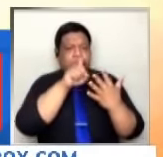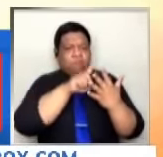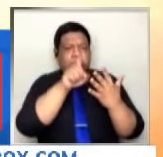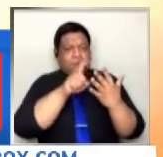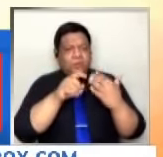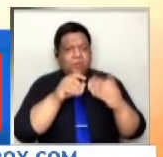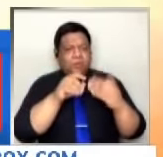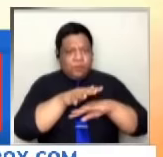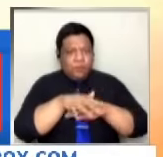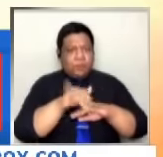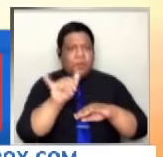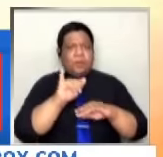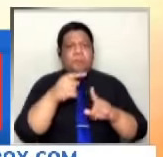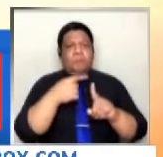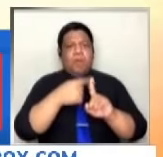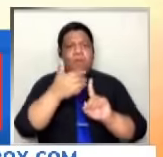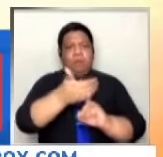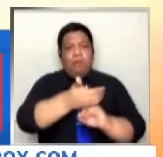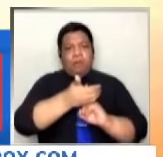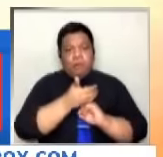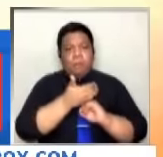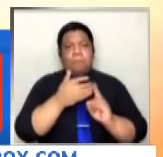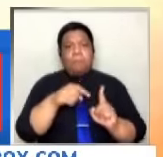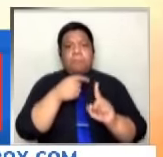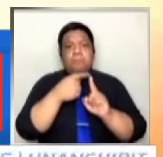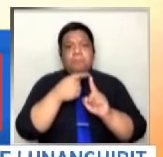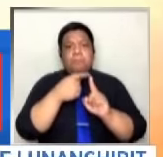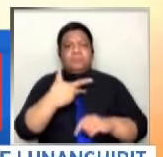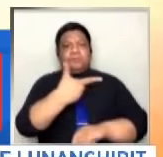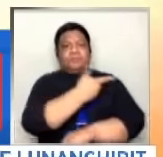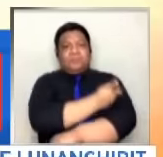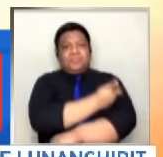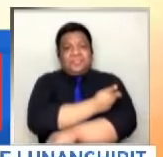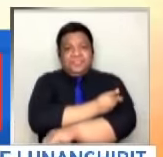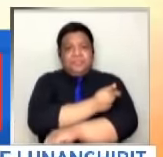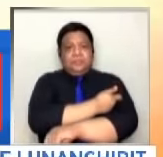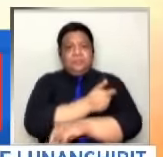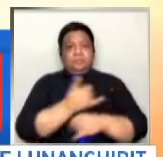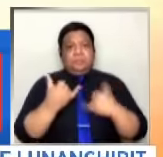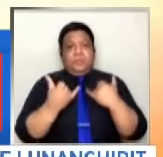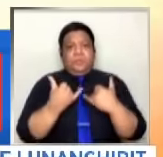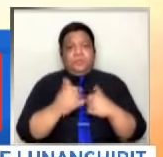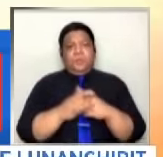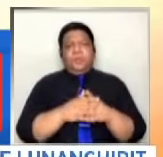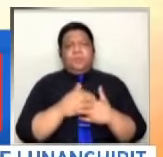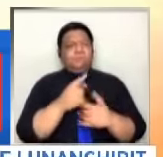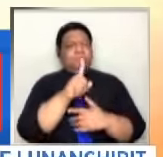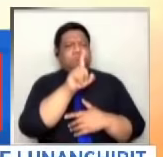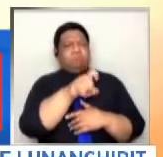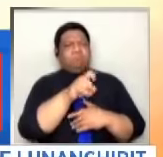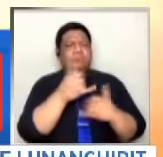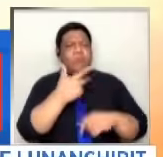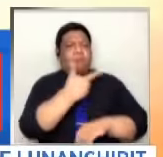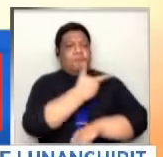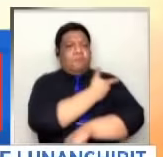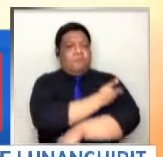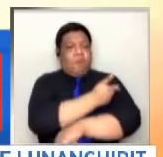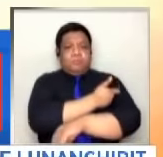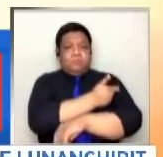isolation na plus yung nagpapabakuna na tayo. No? Ano ho ang epekto nito sa vaccination rollout natin?